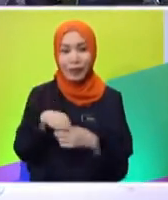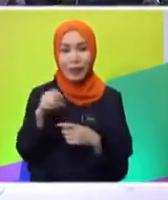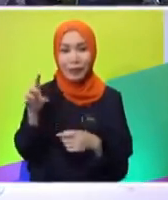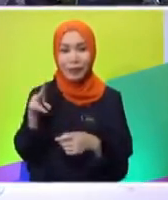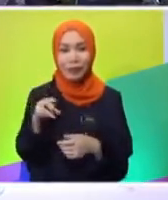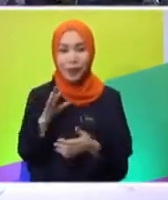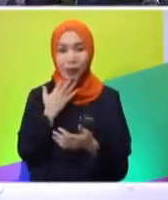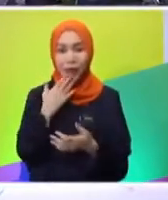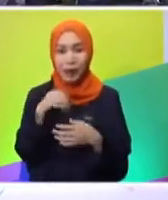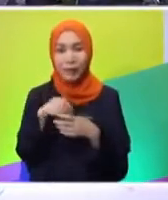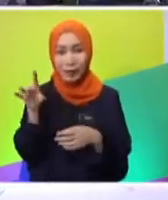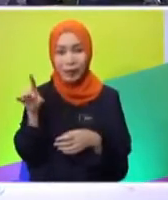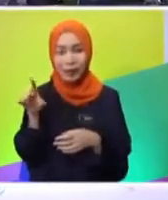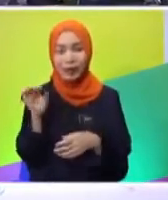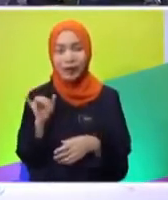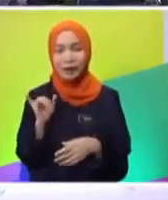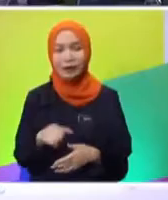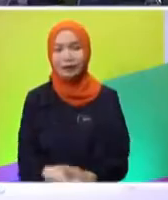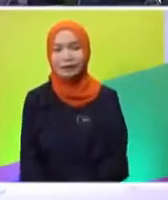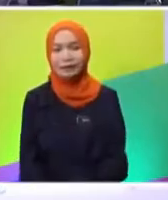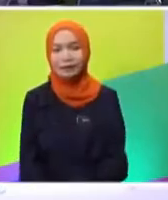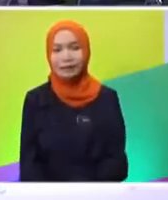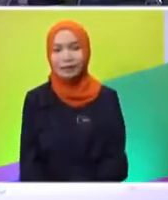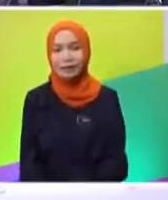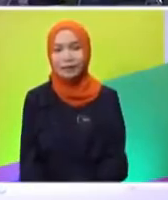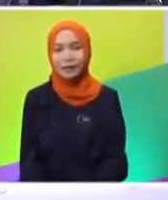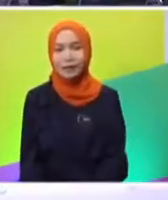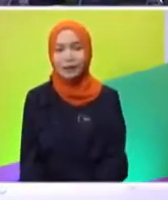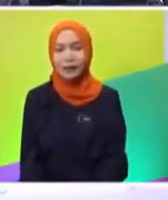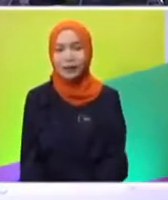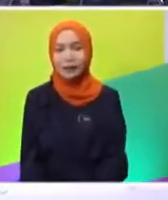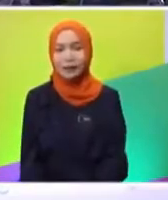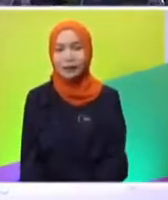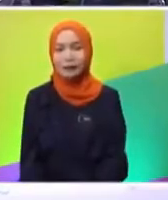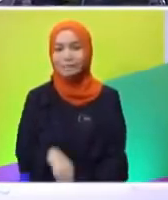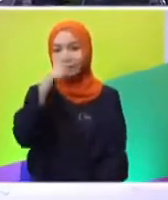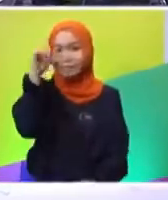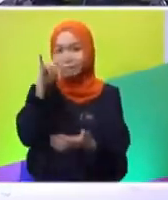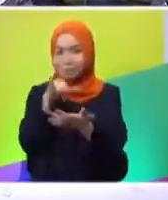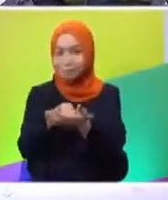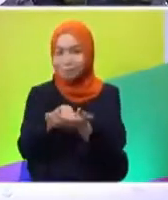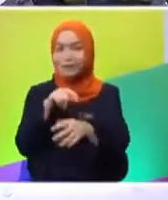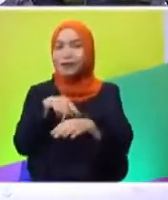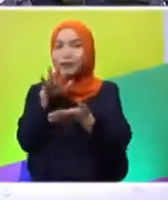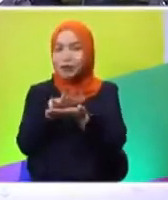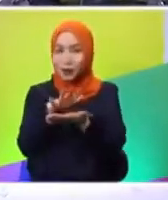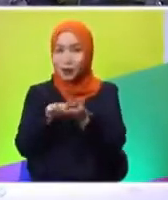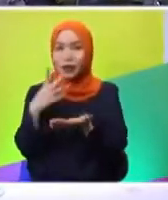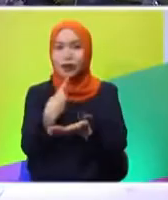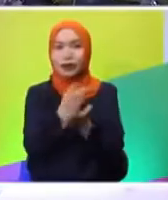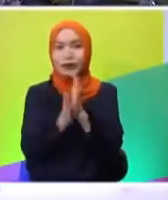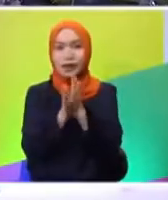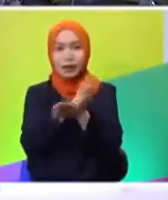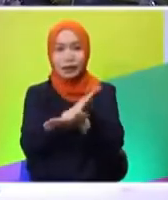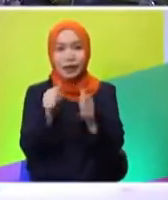kesabaran dan mobile disco Nah itu apabila di sekolah kita jadikan activity membuat fanspage